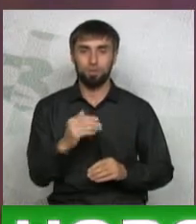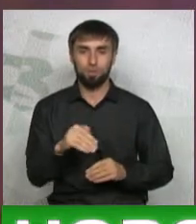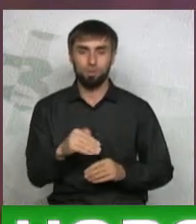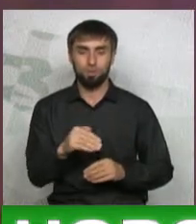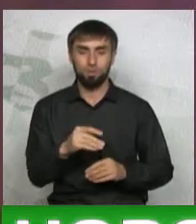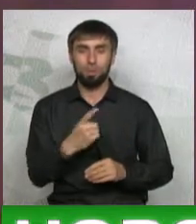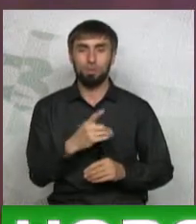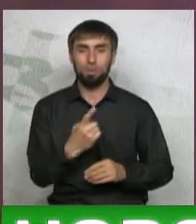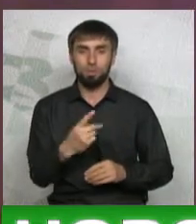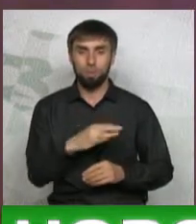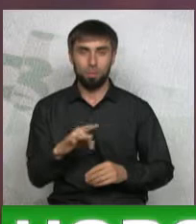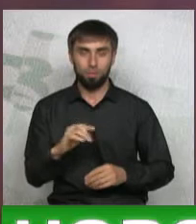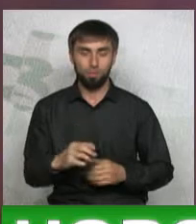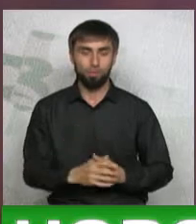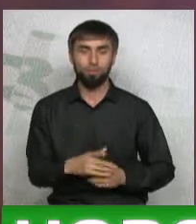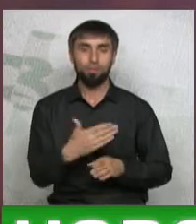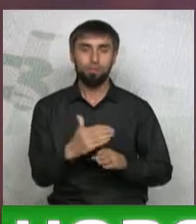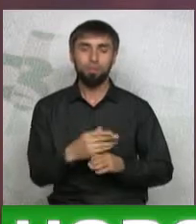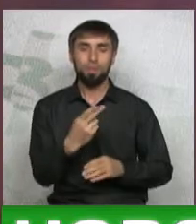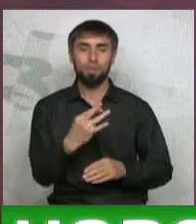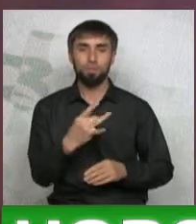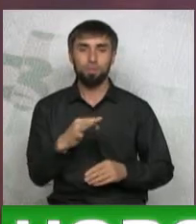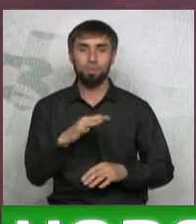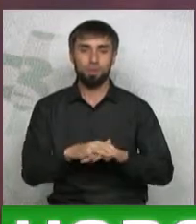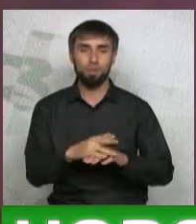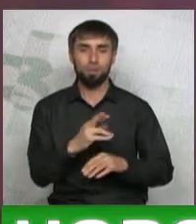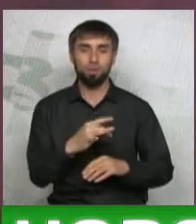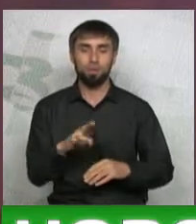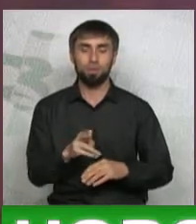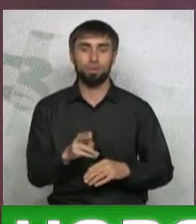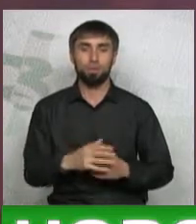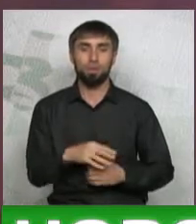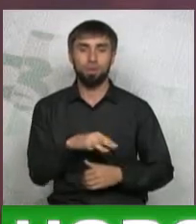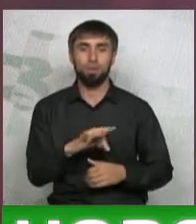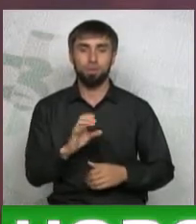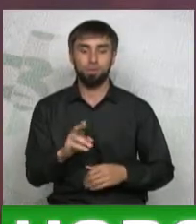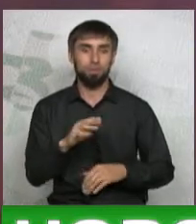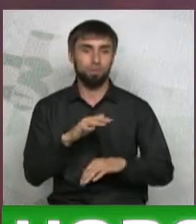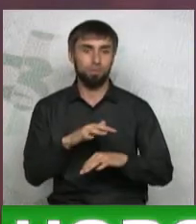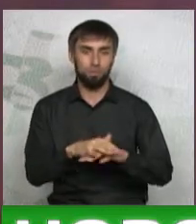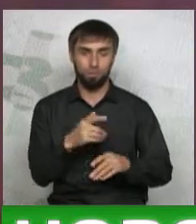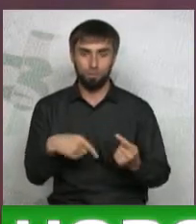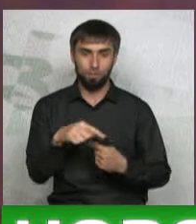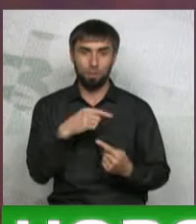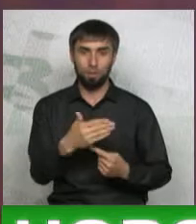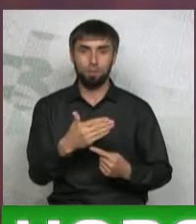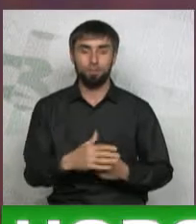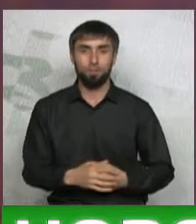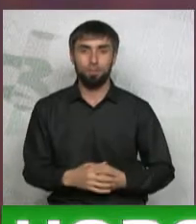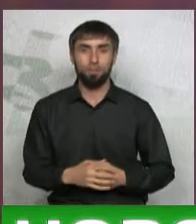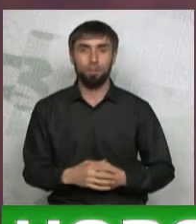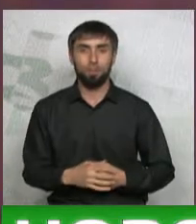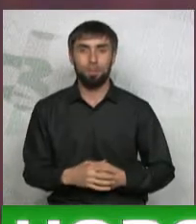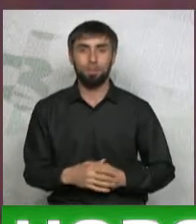По инвестиционной программе кредитования Центробанка и корпорации МСП за 2 месяца бизнесу выдано почти треть от объема